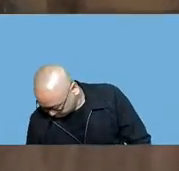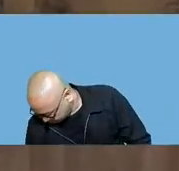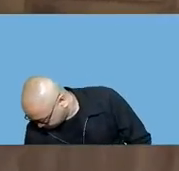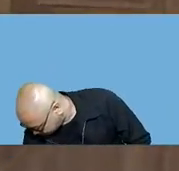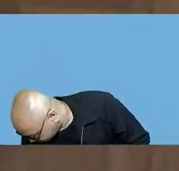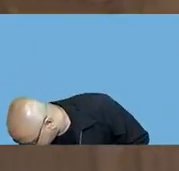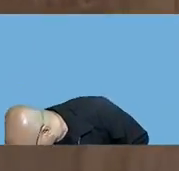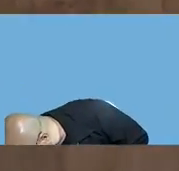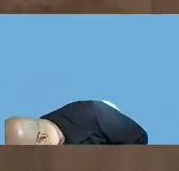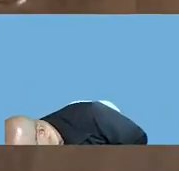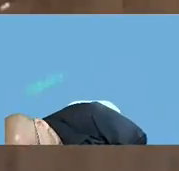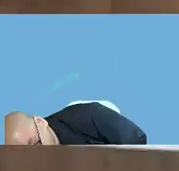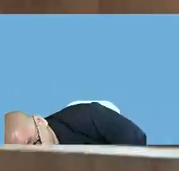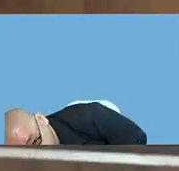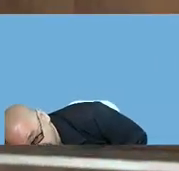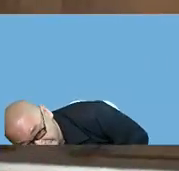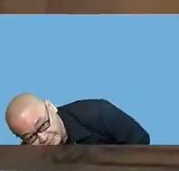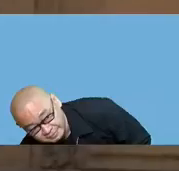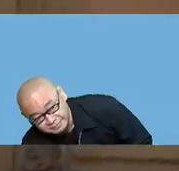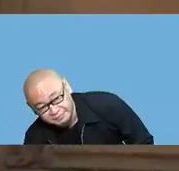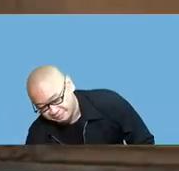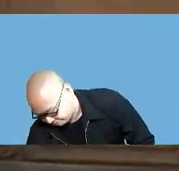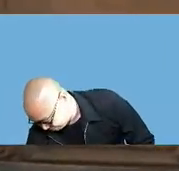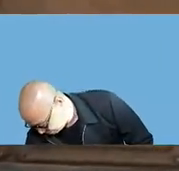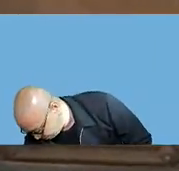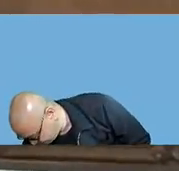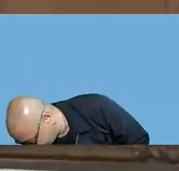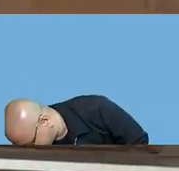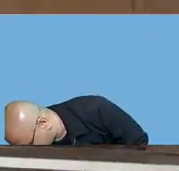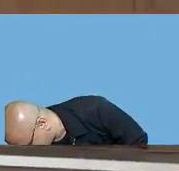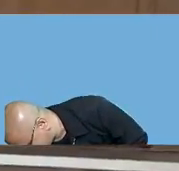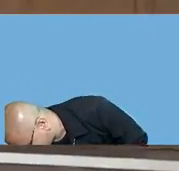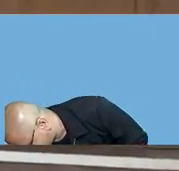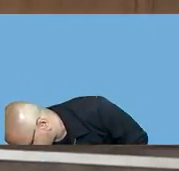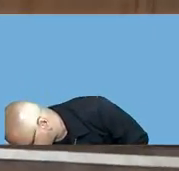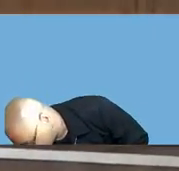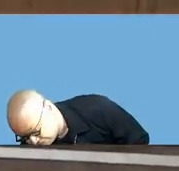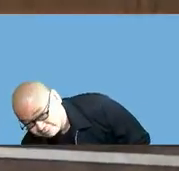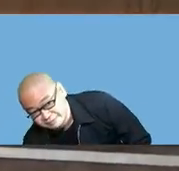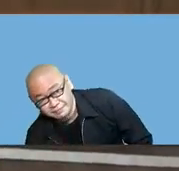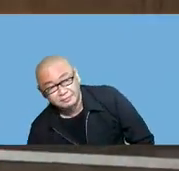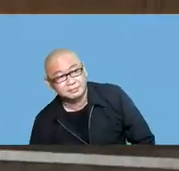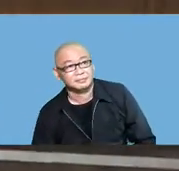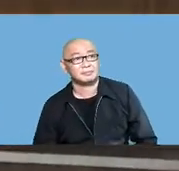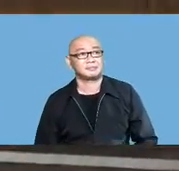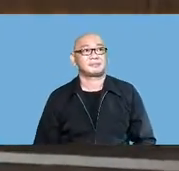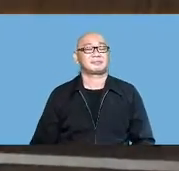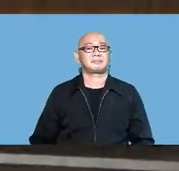Was nothing but